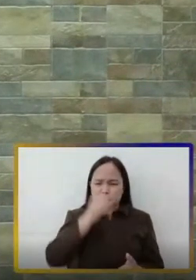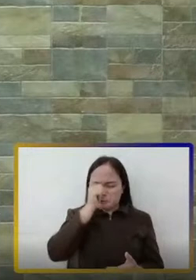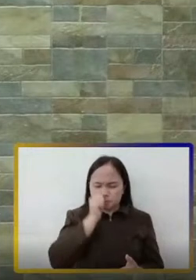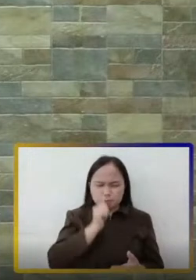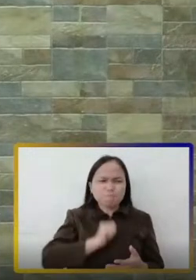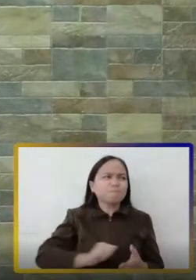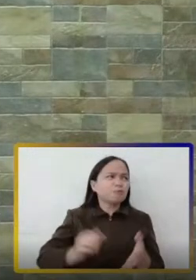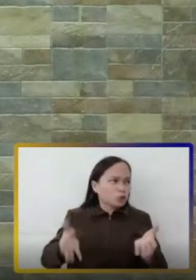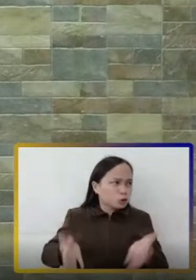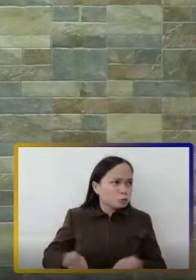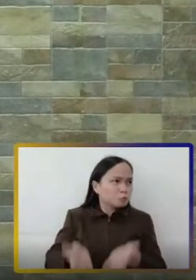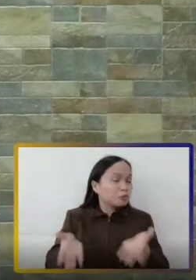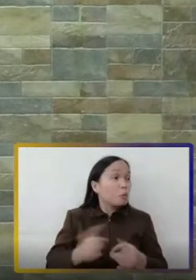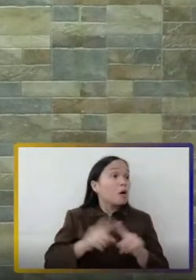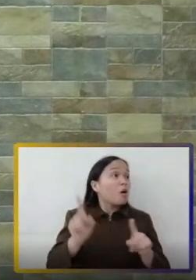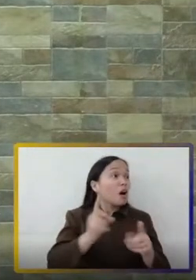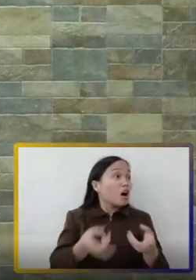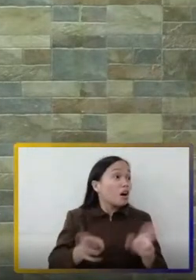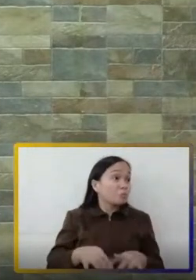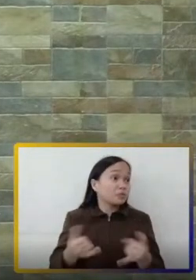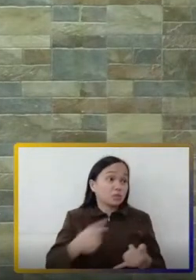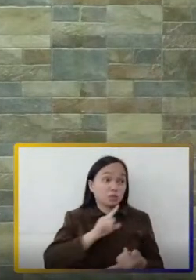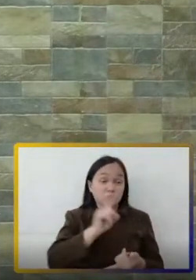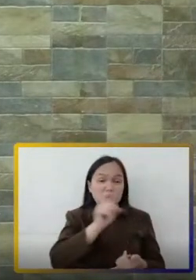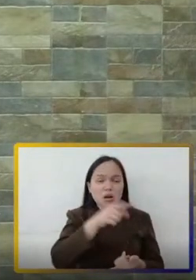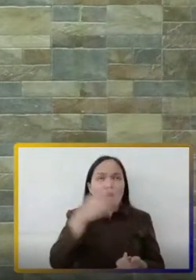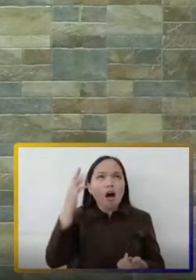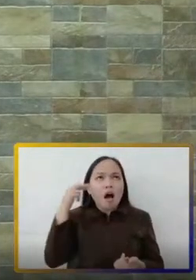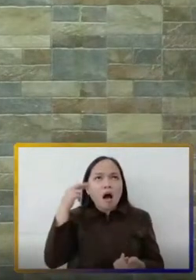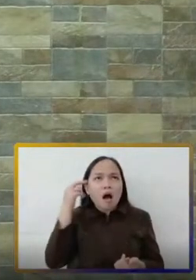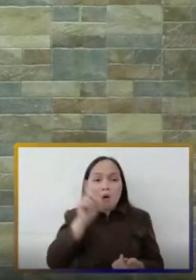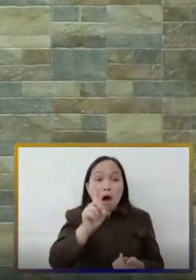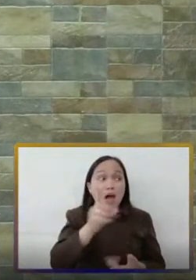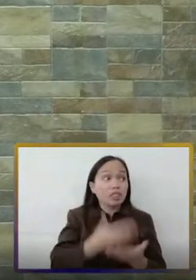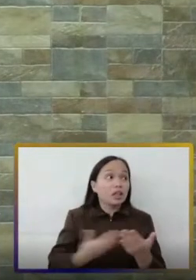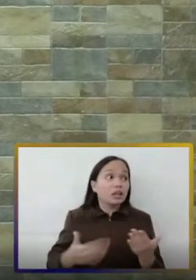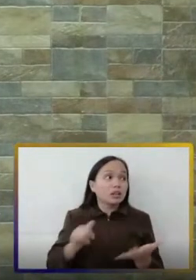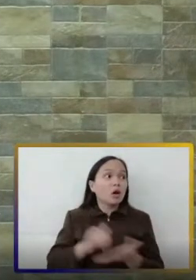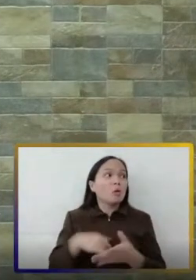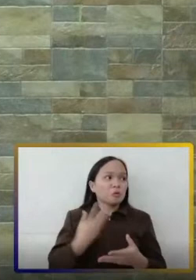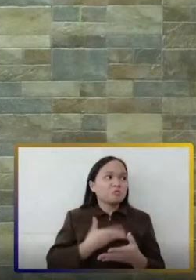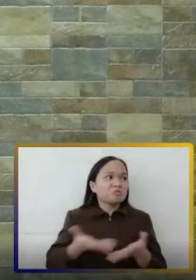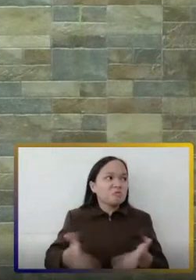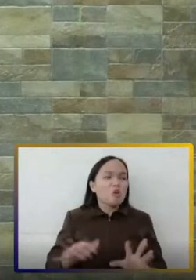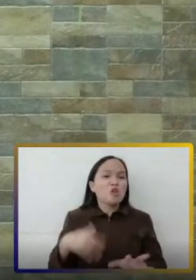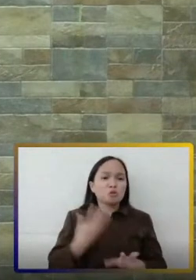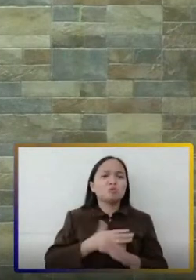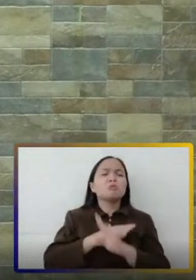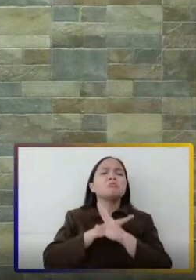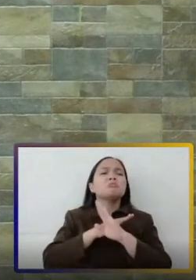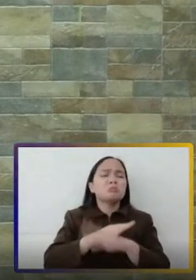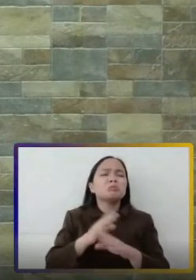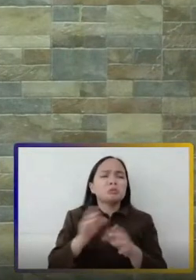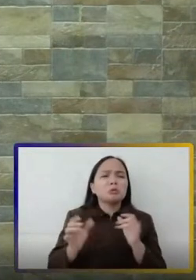nangyayari ngayon, mapatid, gumagawa tayo ng isang bagay na pinipilit nating i-justify na pwede unawain ng